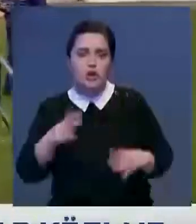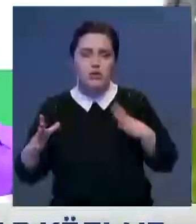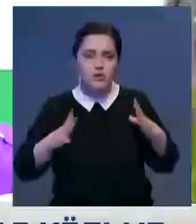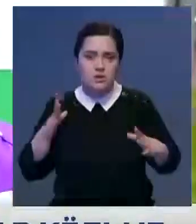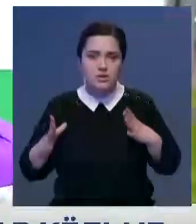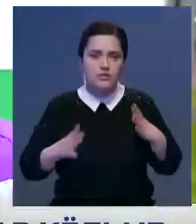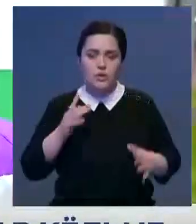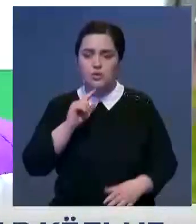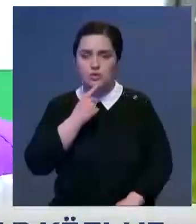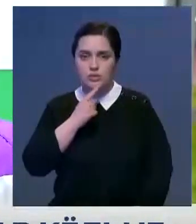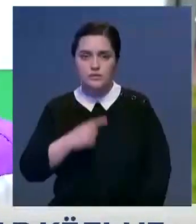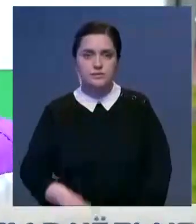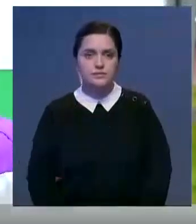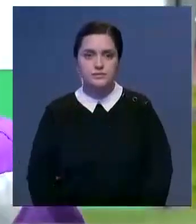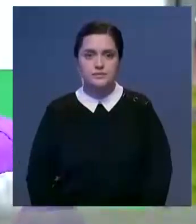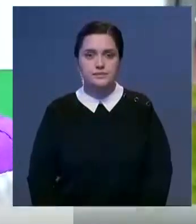тренировки.